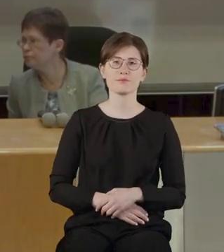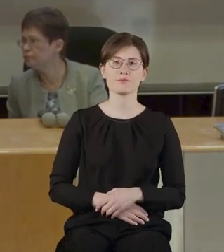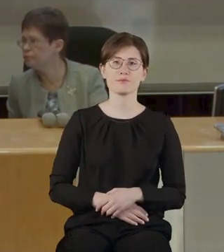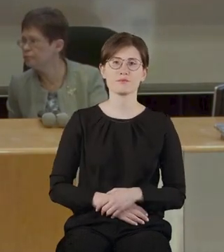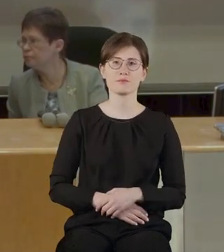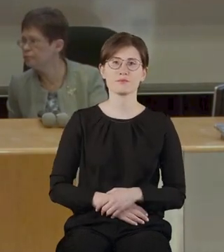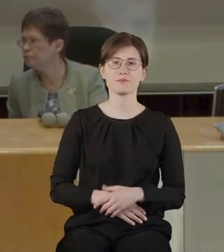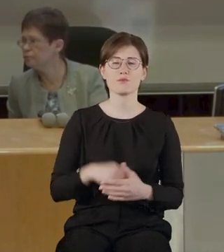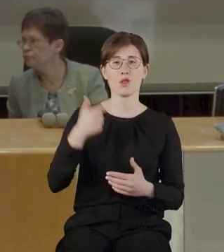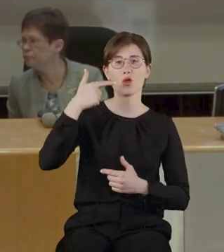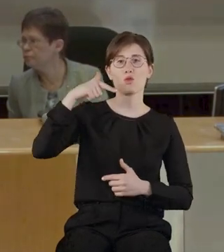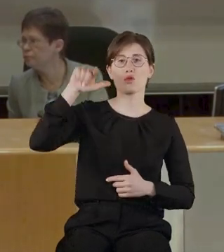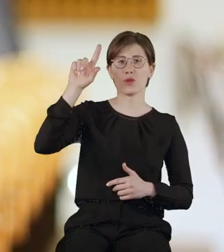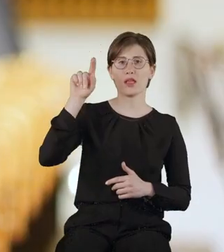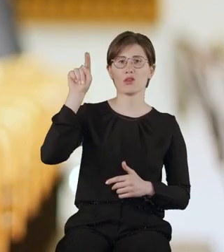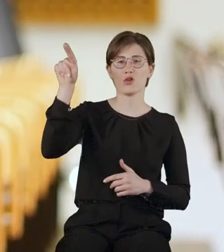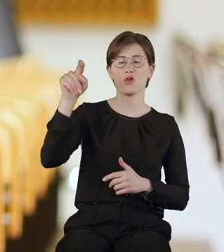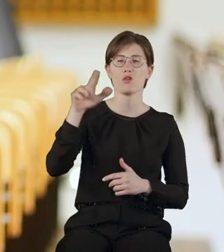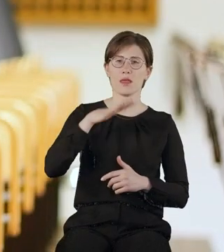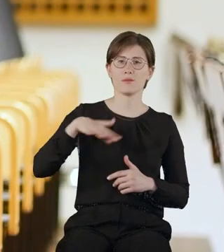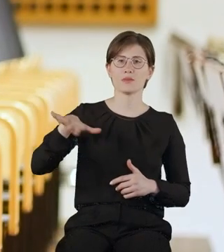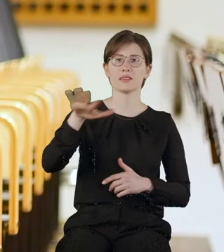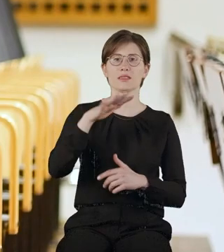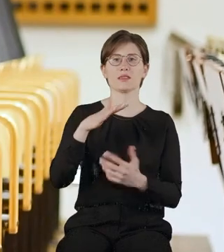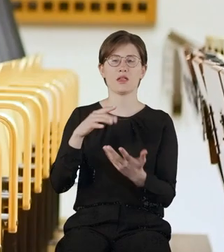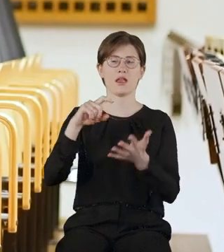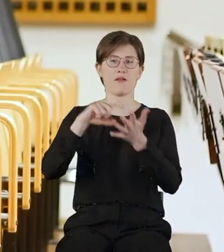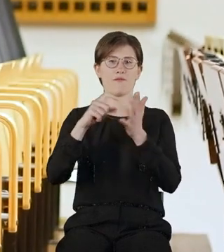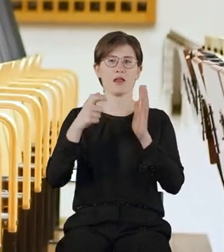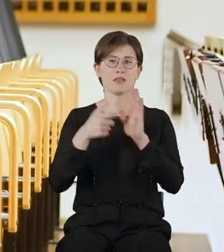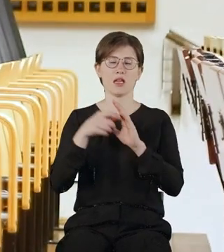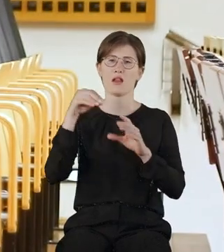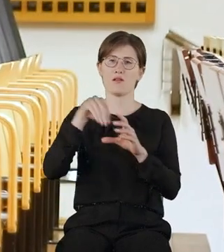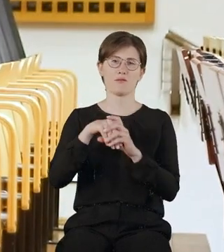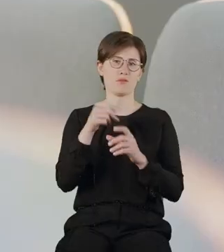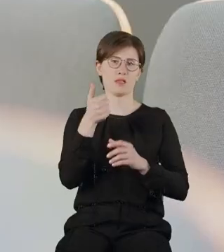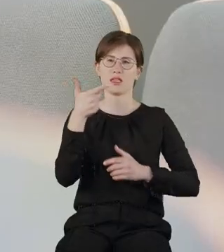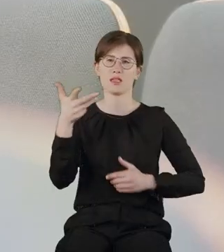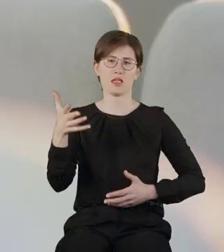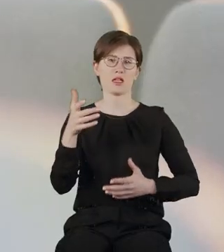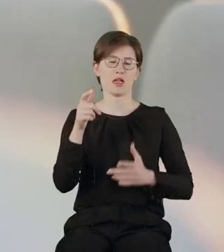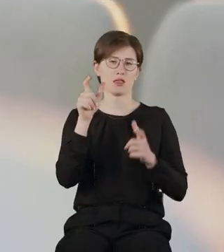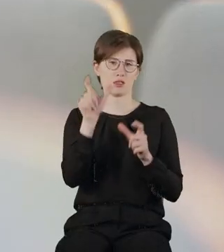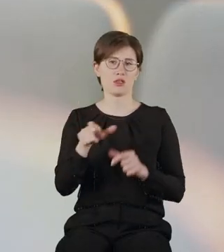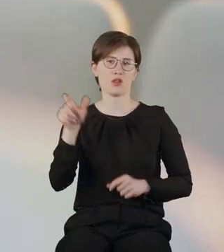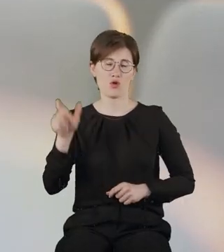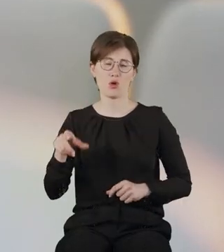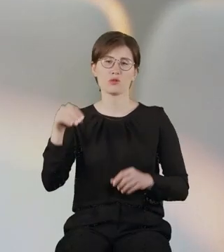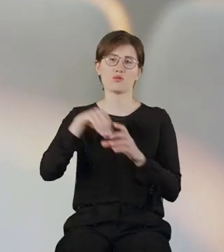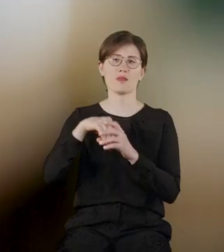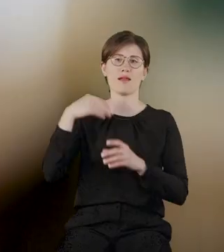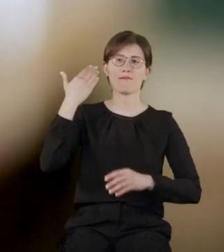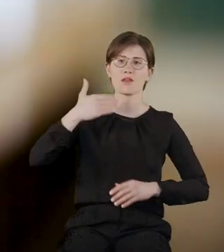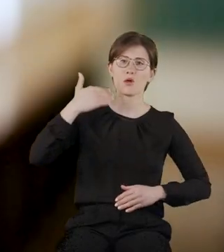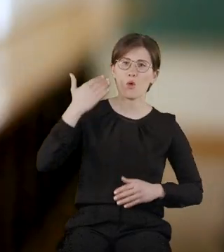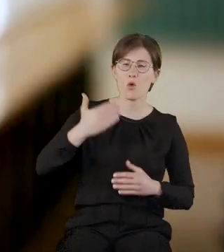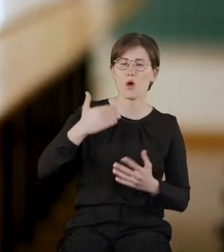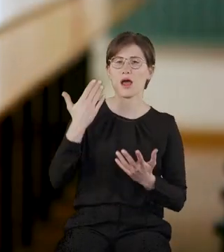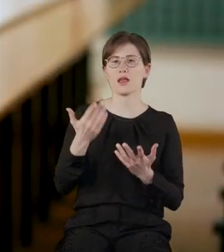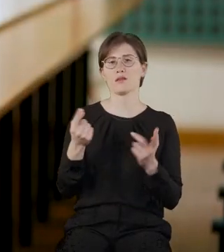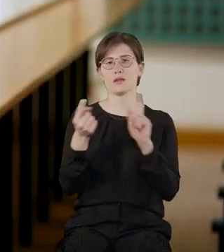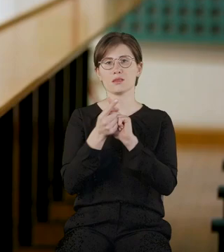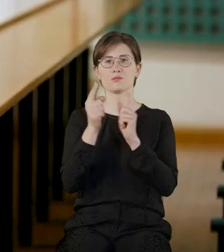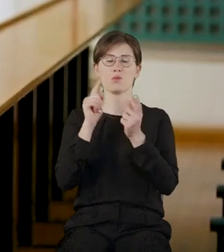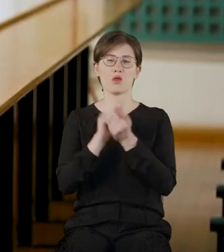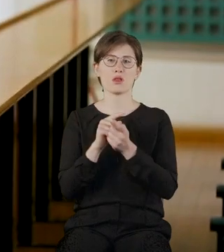Na drugim piętrze znajduje się strefa sal sympozjalnych, mieszcząca kilkaset osób. W salach są prowadzone wykłady, seminaria i